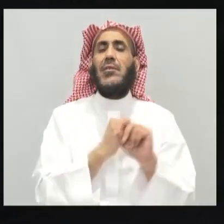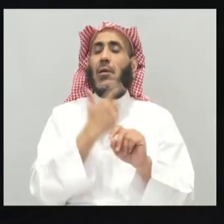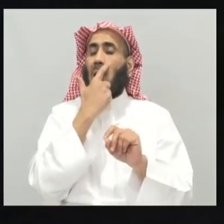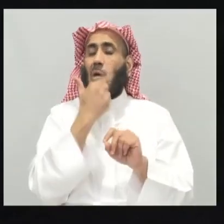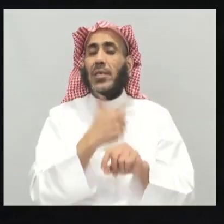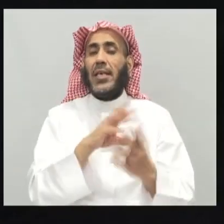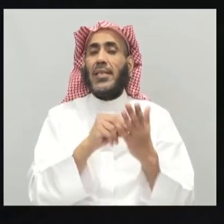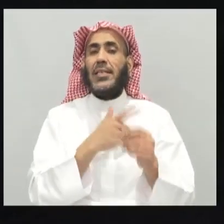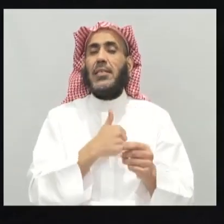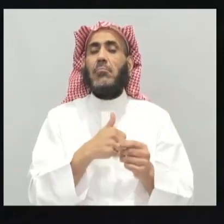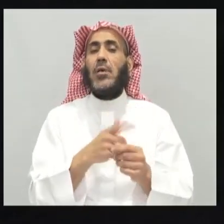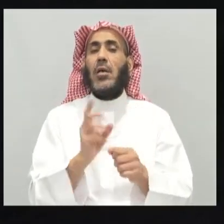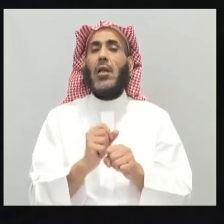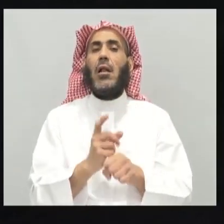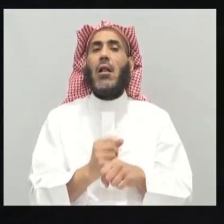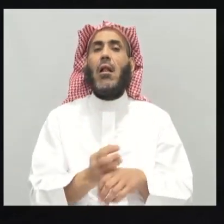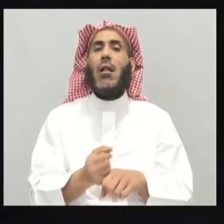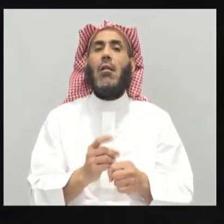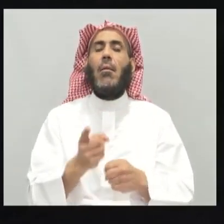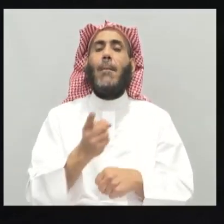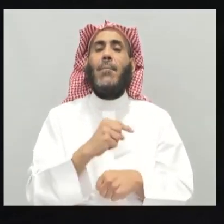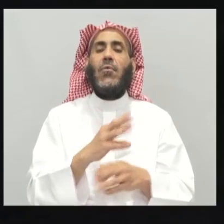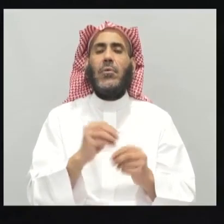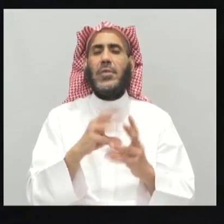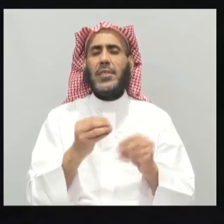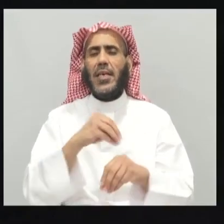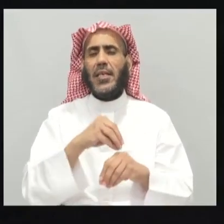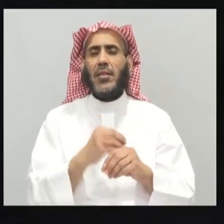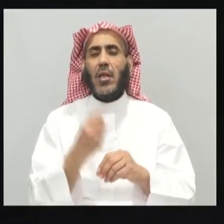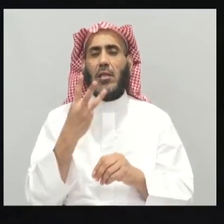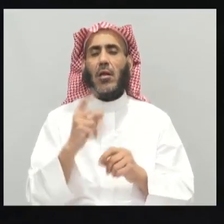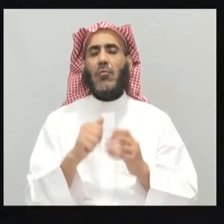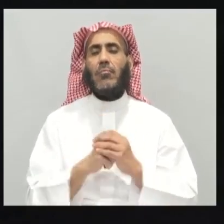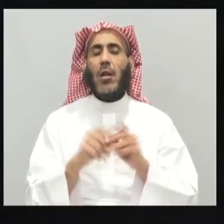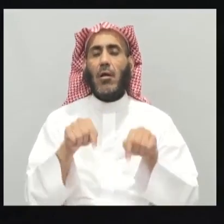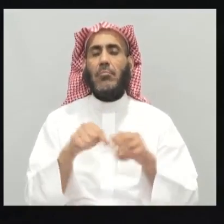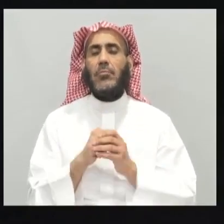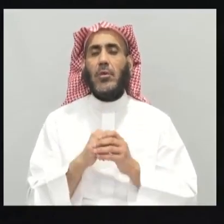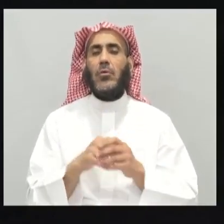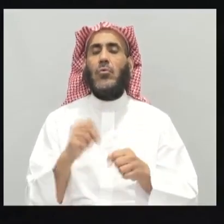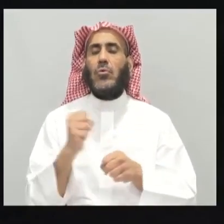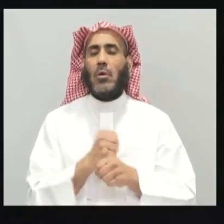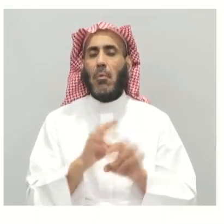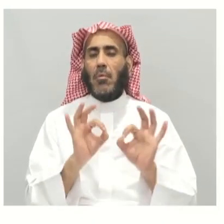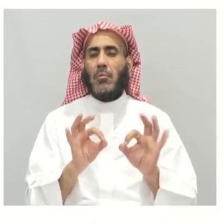نفس صياغة اسم المفعول من الفعل الزائد عن 3 أحرف. الآن نطبق،